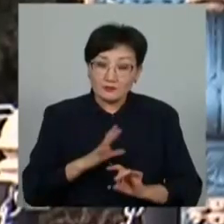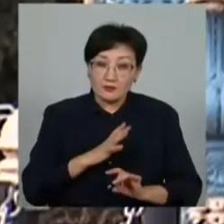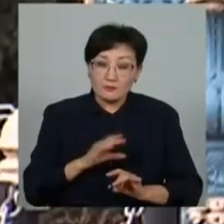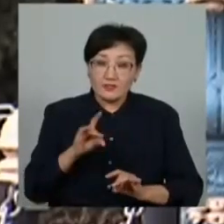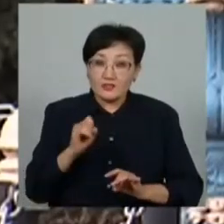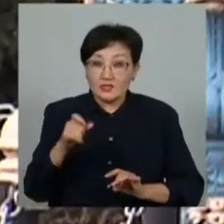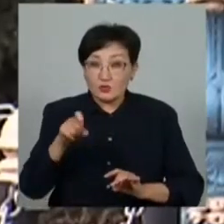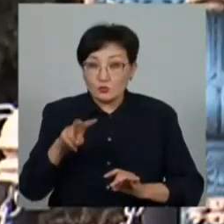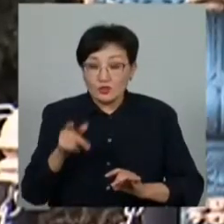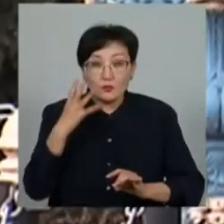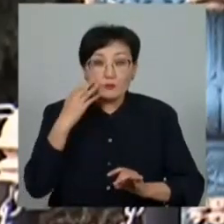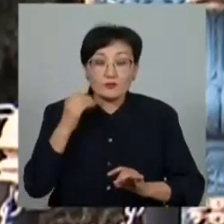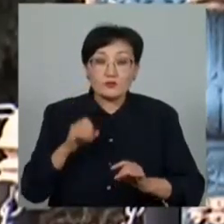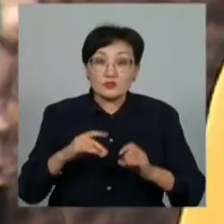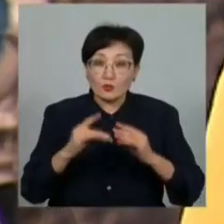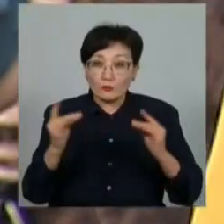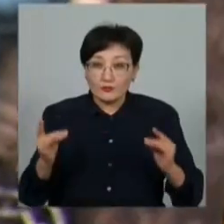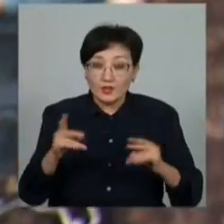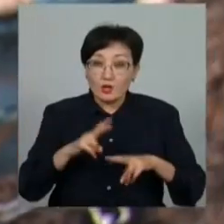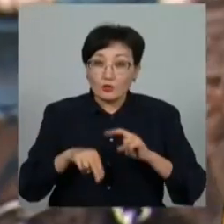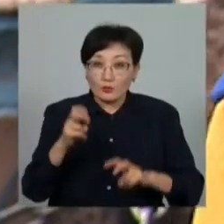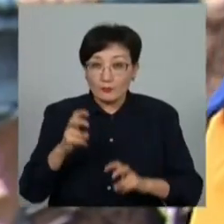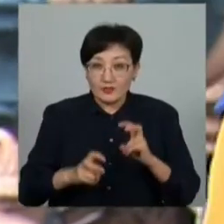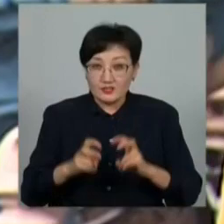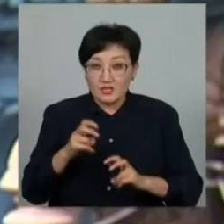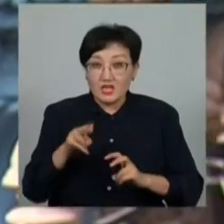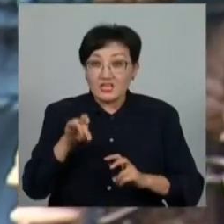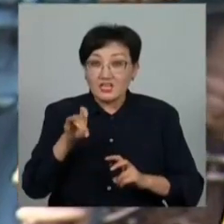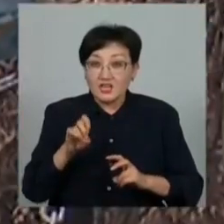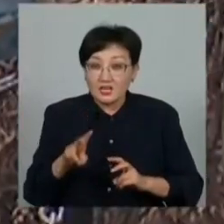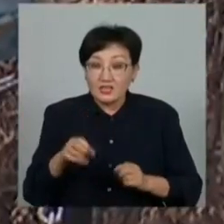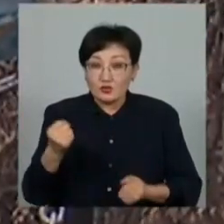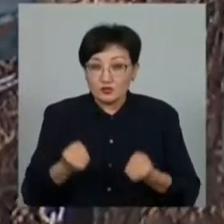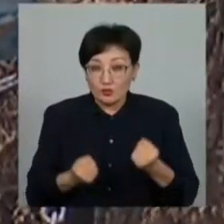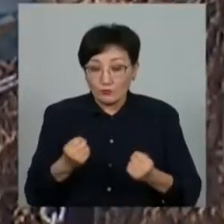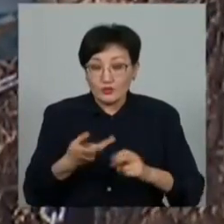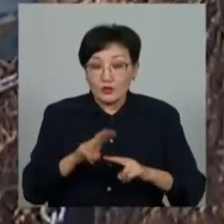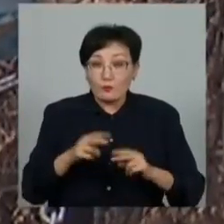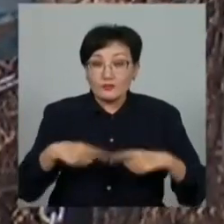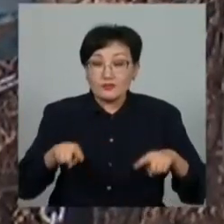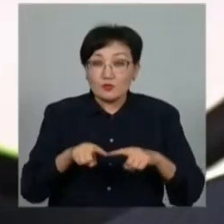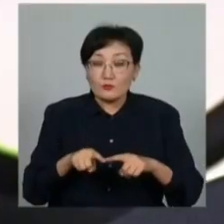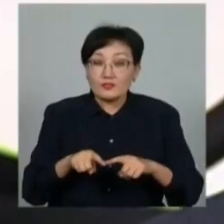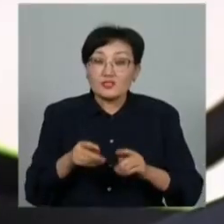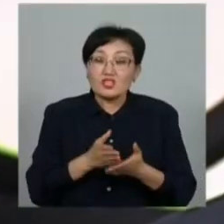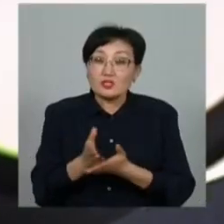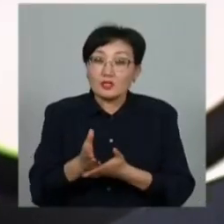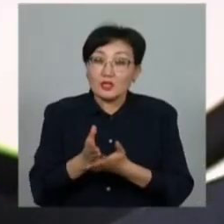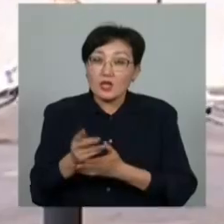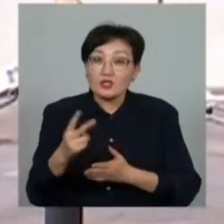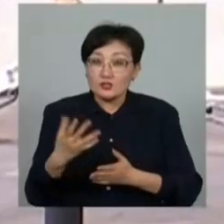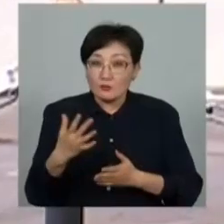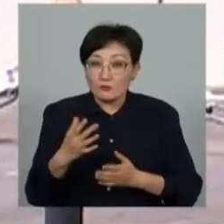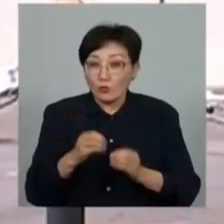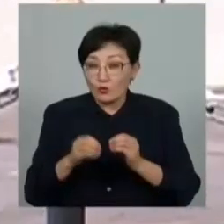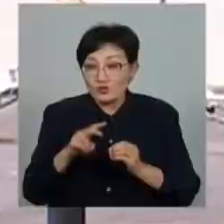Райгүл Мұрзашева Алматы көпір құрылымдары зауытының мұнаралы кран айдаушысы. Ол бұл мекемеде табан ауыстырмай қызмет етпелі жатқанына